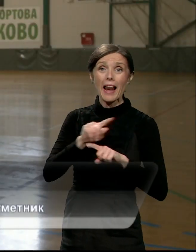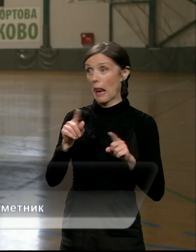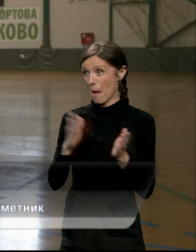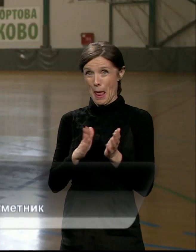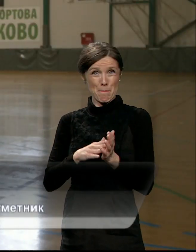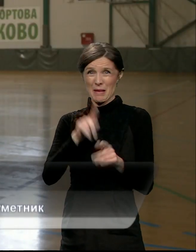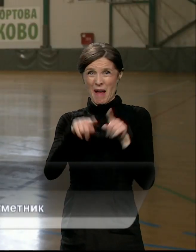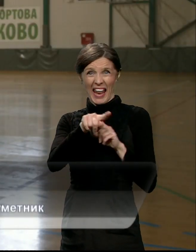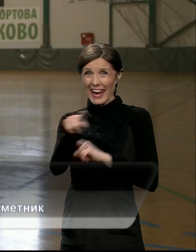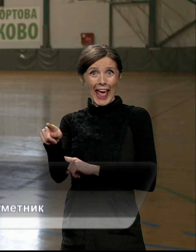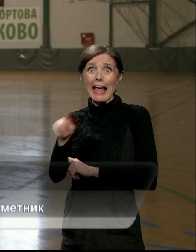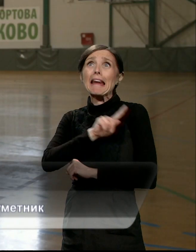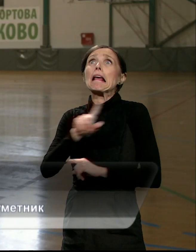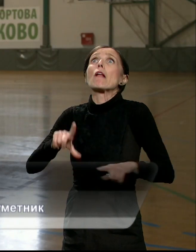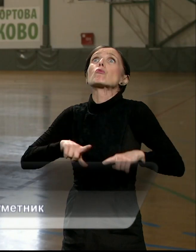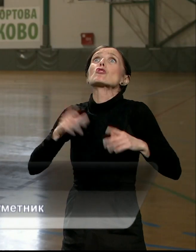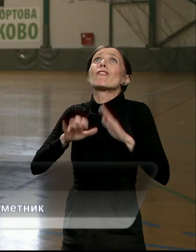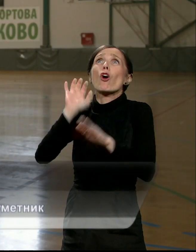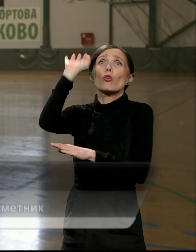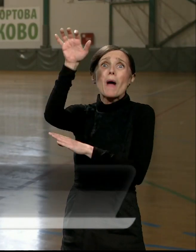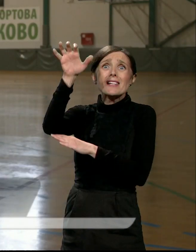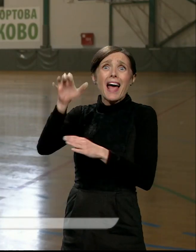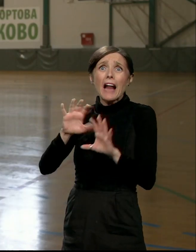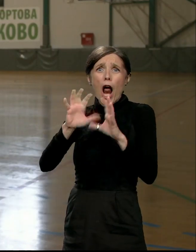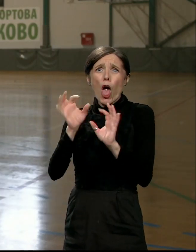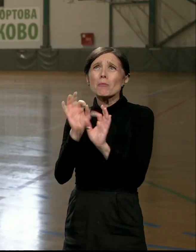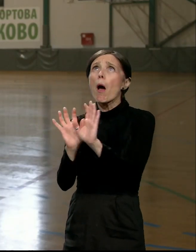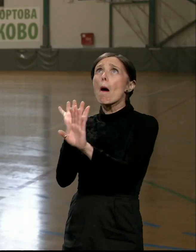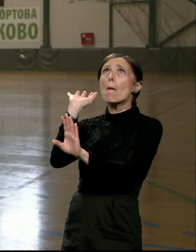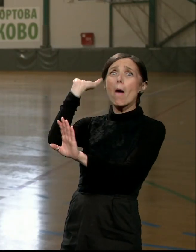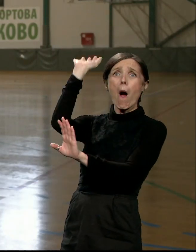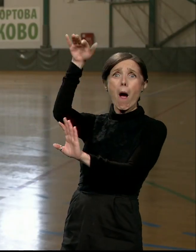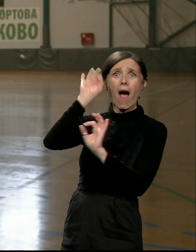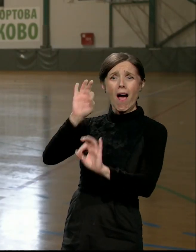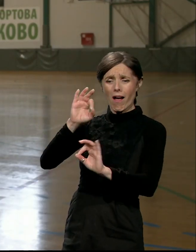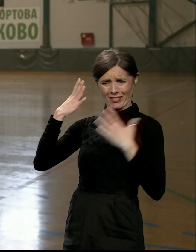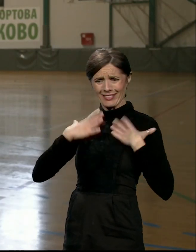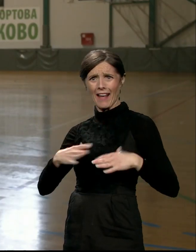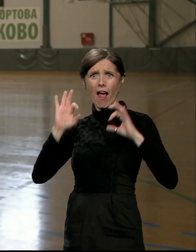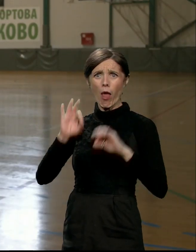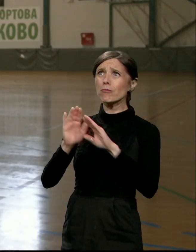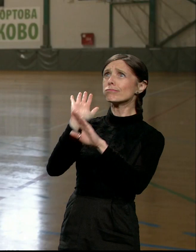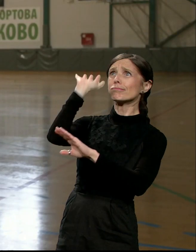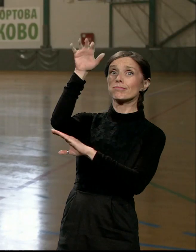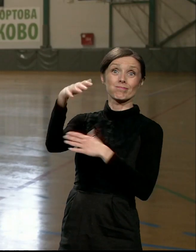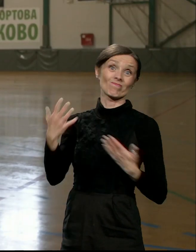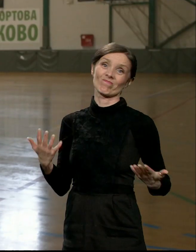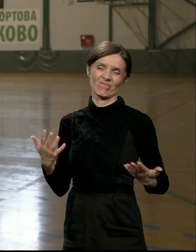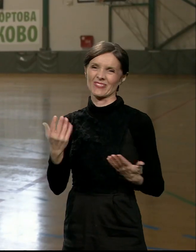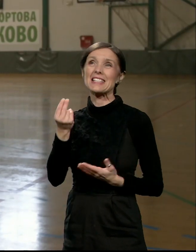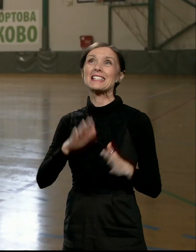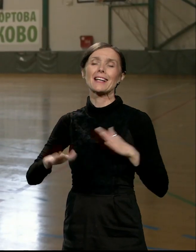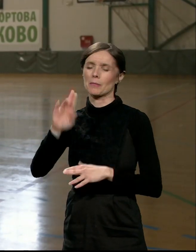nikad nisu igrali basket imaju savršenu formu šuta. Ja ne znam, mislim, kako, ali to je ta naša, mi smo zemlja košarke,